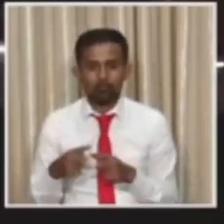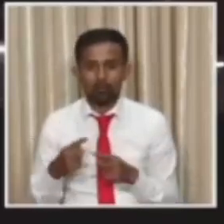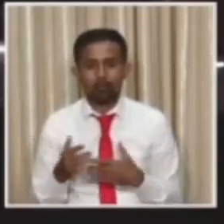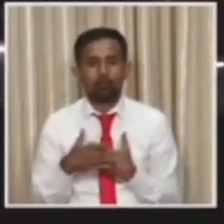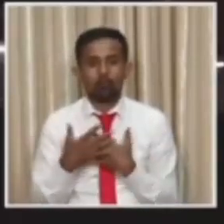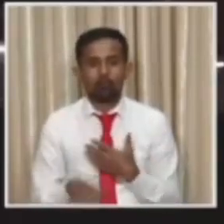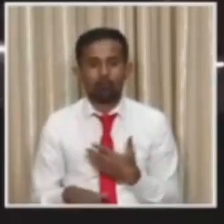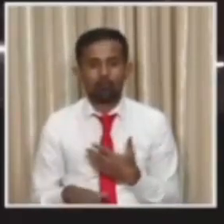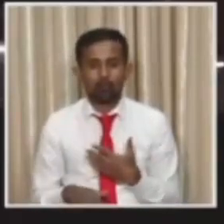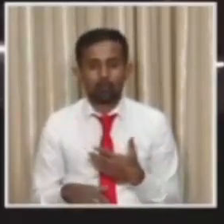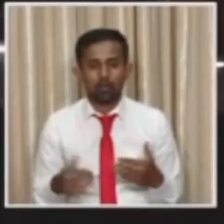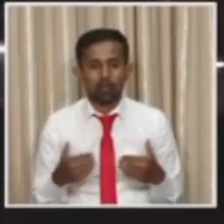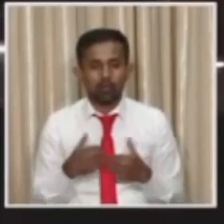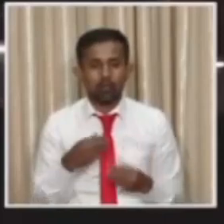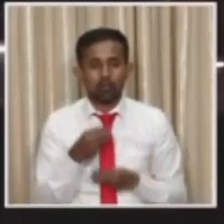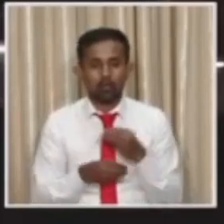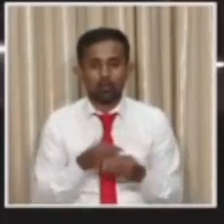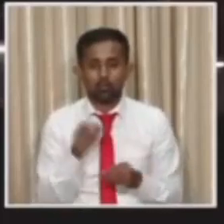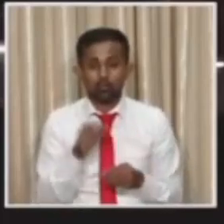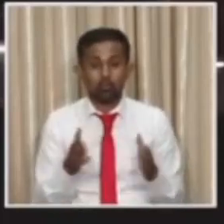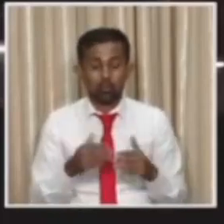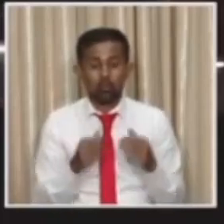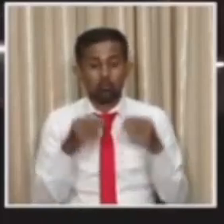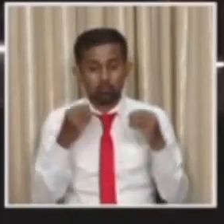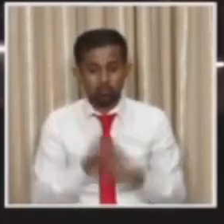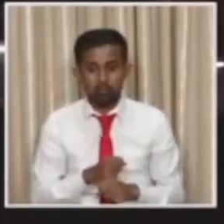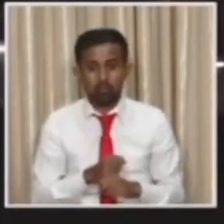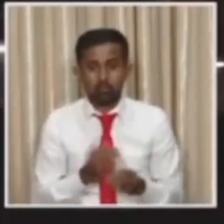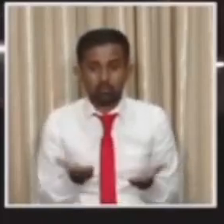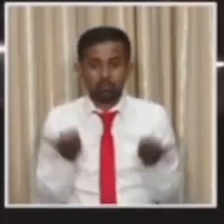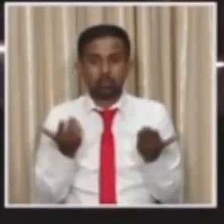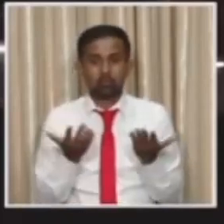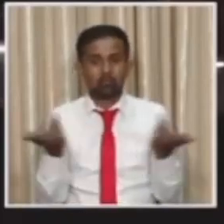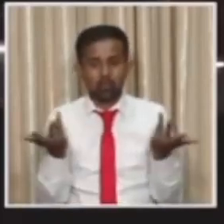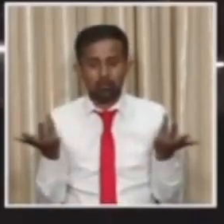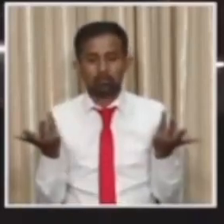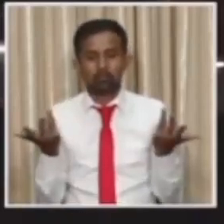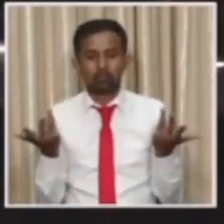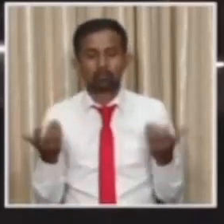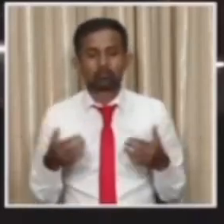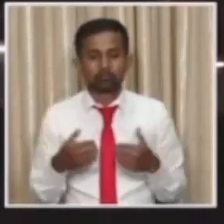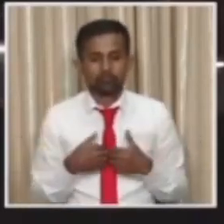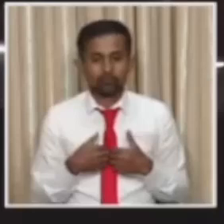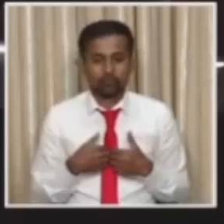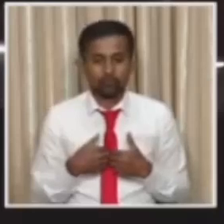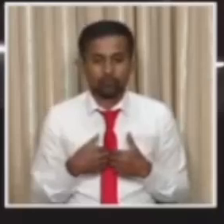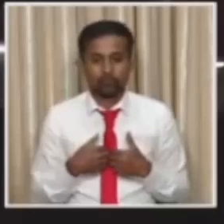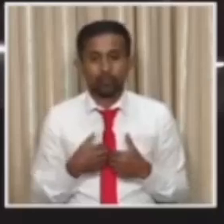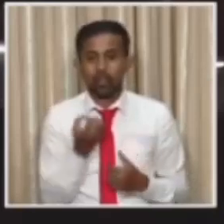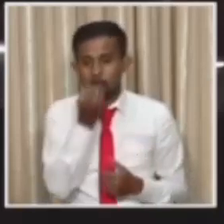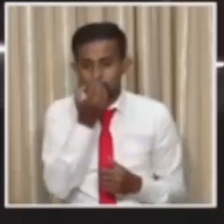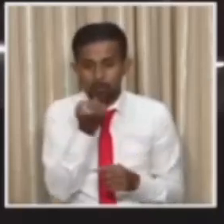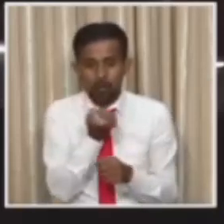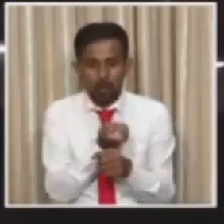වුණා අපේ මේ කර්මාන්තකරුවන් තවත් බිමට වැටුණා ඒගොල්ලන්ට විශ්ව ගන්න බැරි වුණා හැබැයි අපි බතික් කර්මාන්තේ ඒ